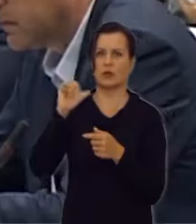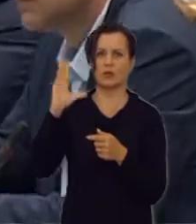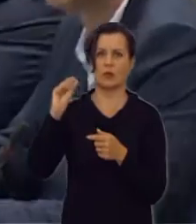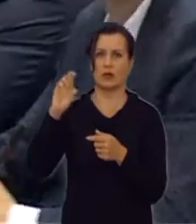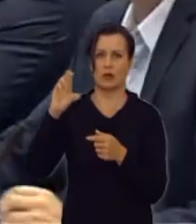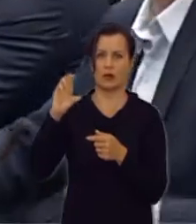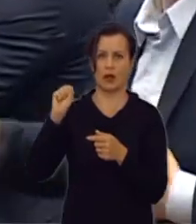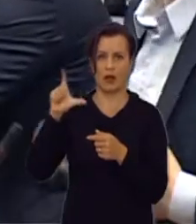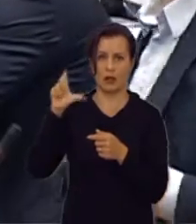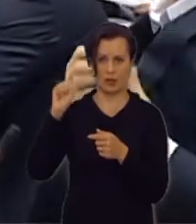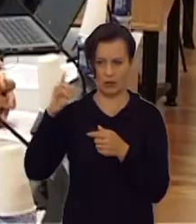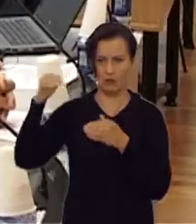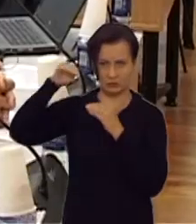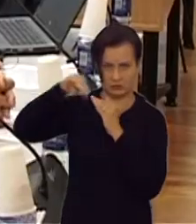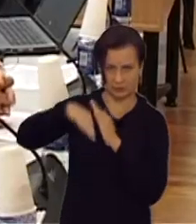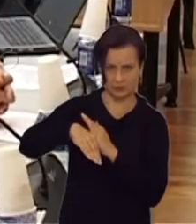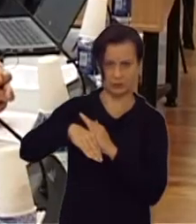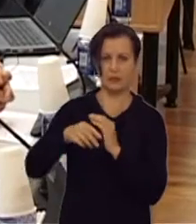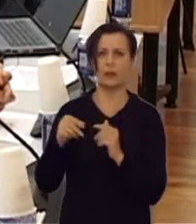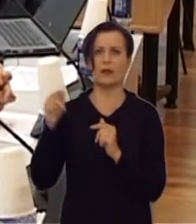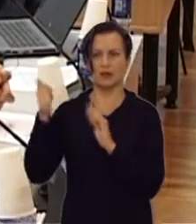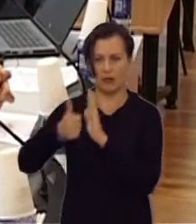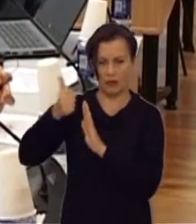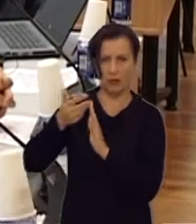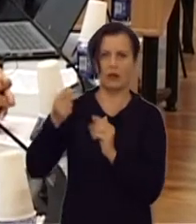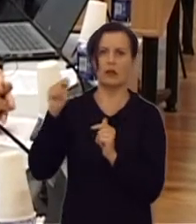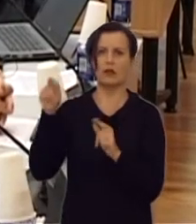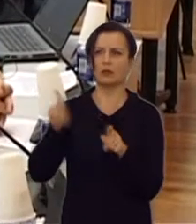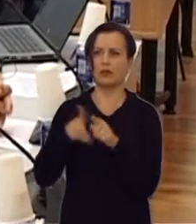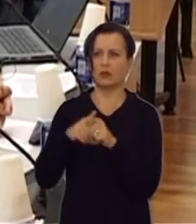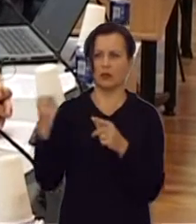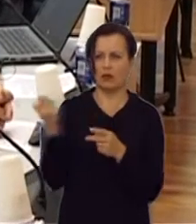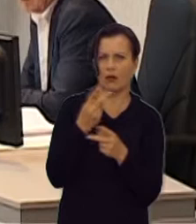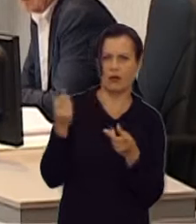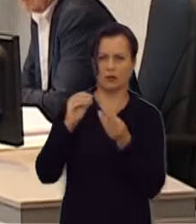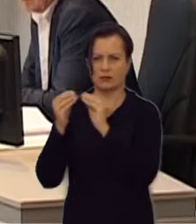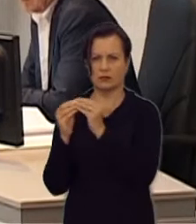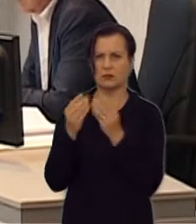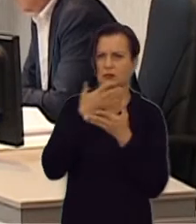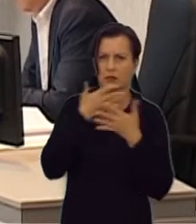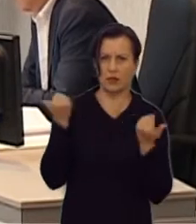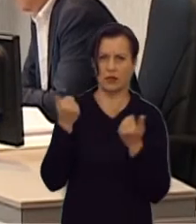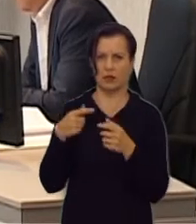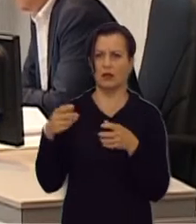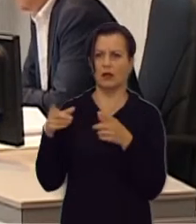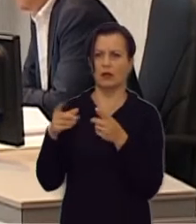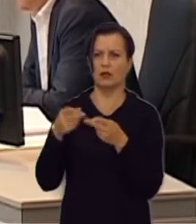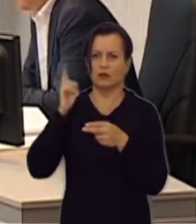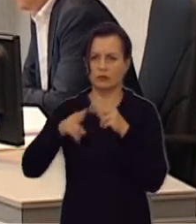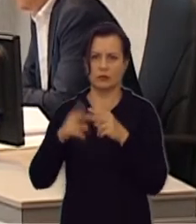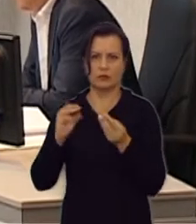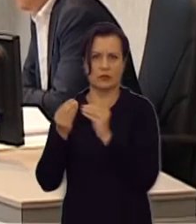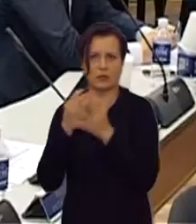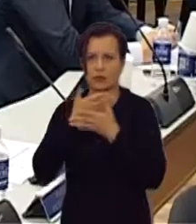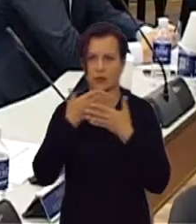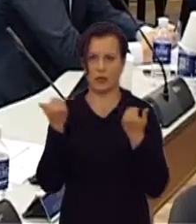reputacija, bet visų pirma su rajono mero bei liberalų frakcijos taryboje nesiskaitimu su koalicijos partneriais, sprendimų